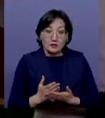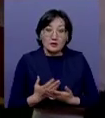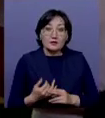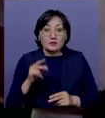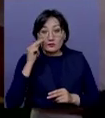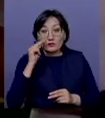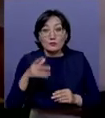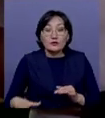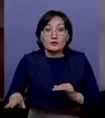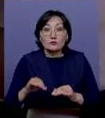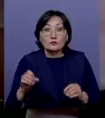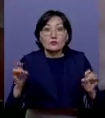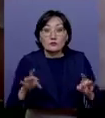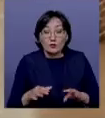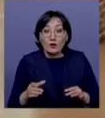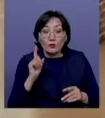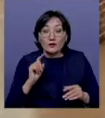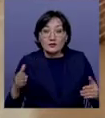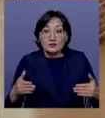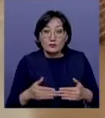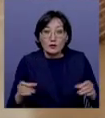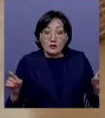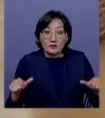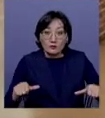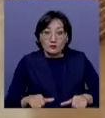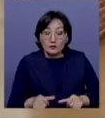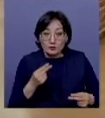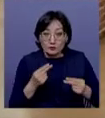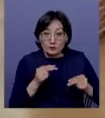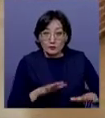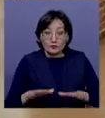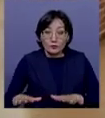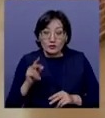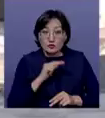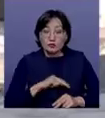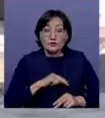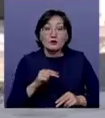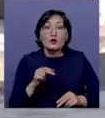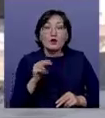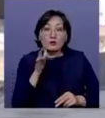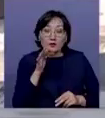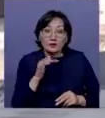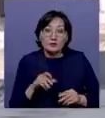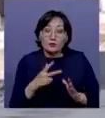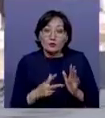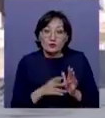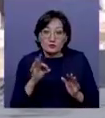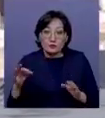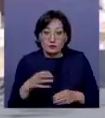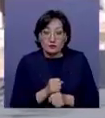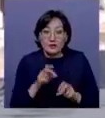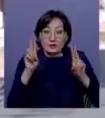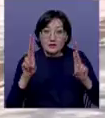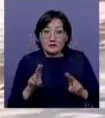өтейік, Шымкентте барлық тойхана уақытша жабылып, кафелер мен тамақтану орындарының жұмыс уақыты 18:00-ге дейін қысқартылды.